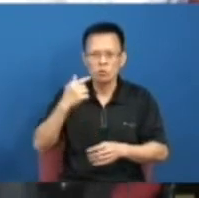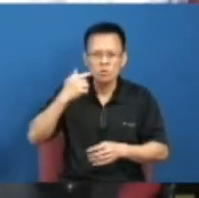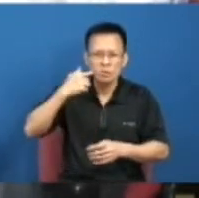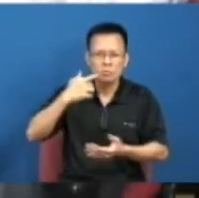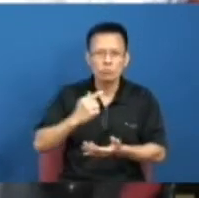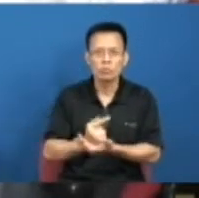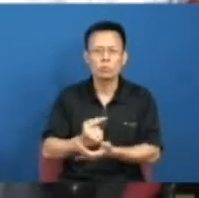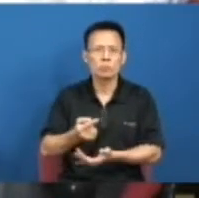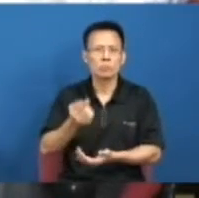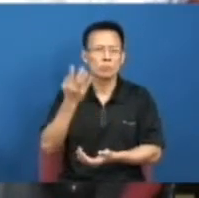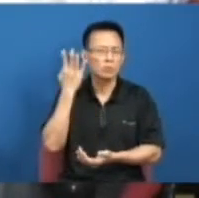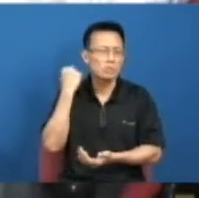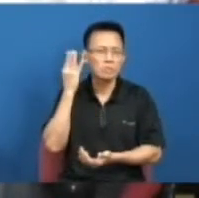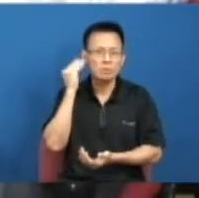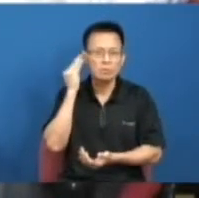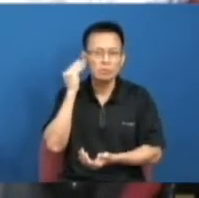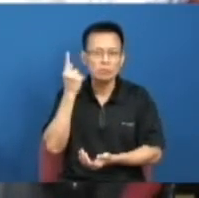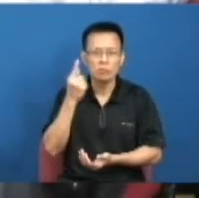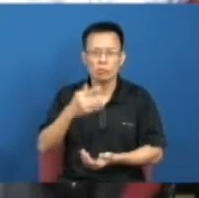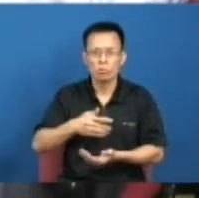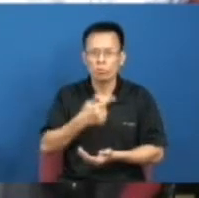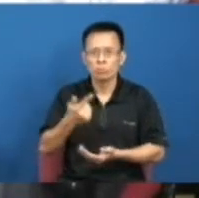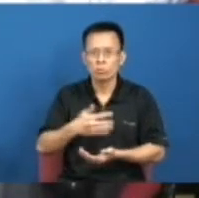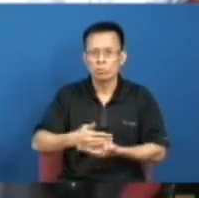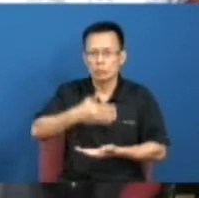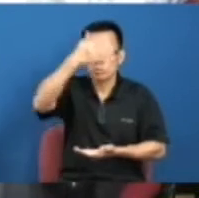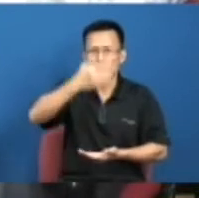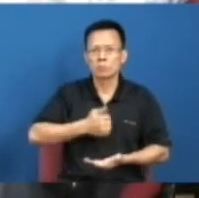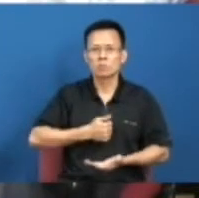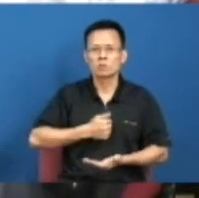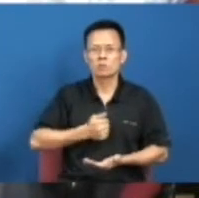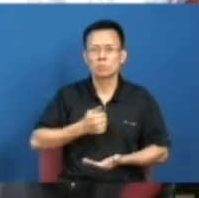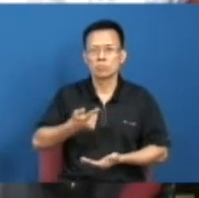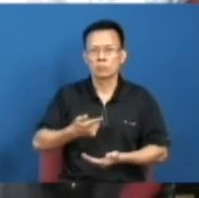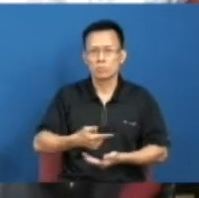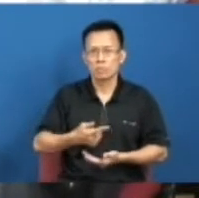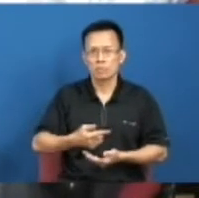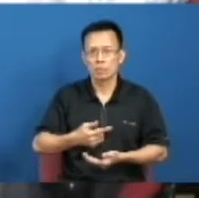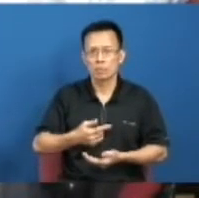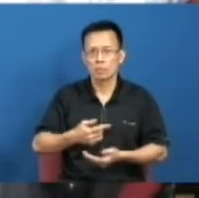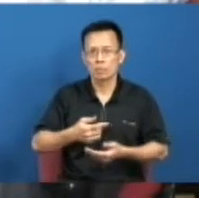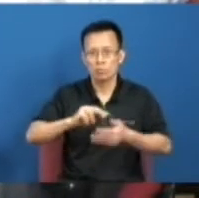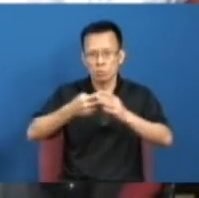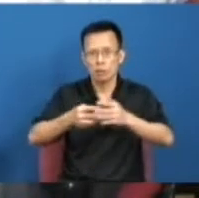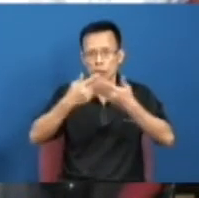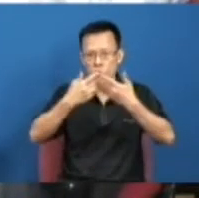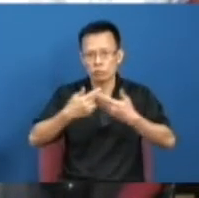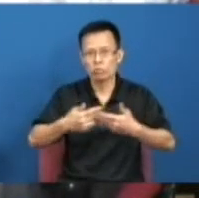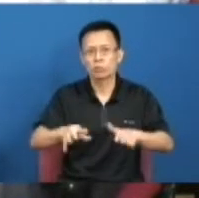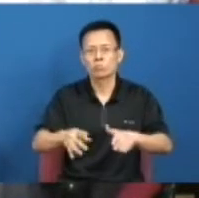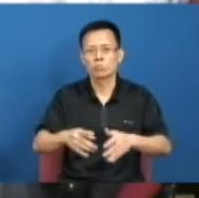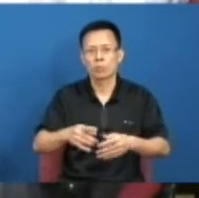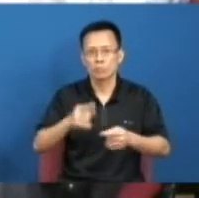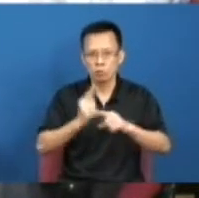呢，我聽很多的業主說呢，都說做完那個大廈維修呢，本來沒有事的都會發生有